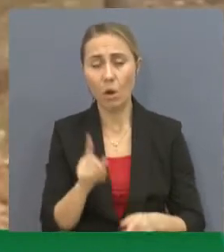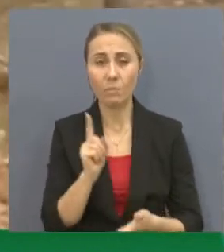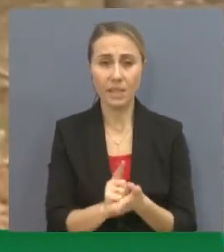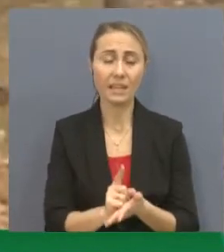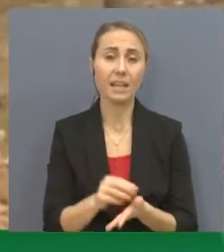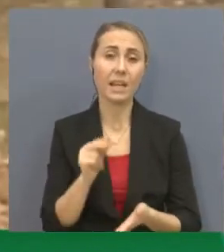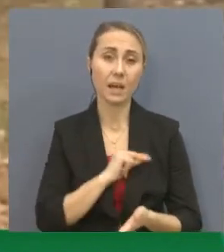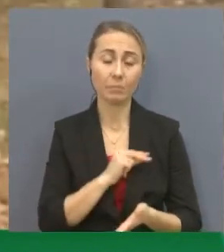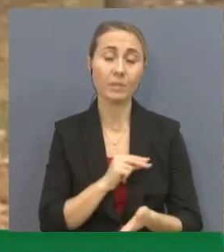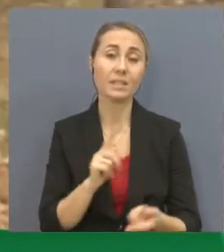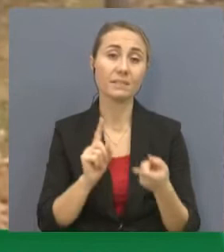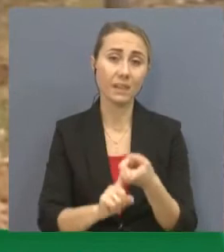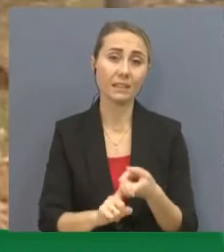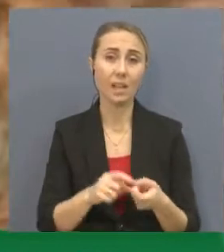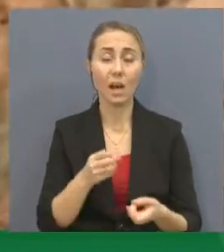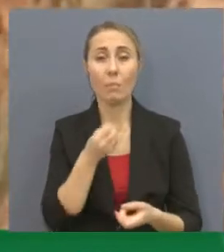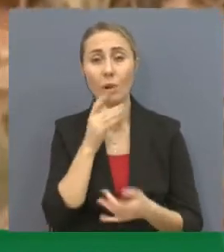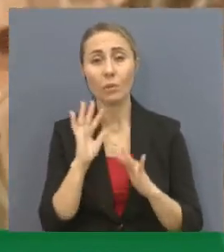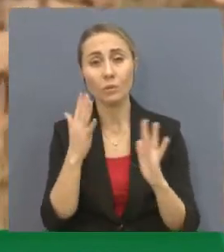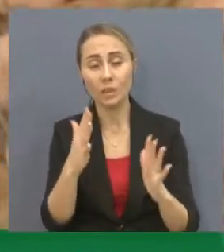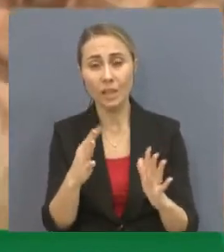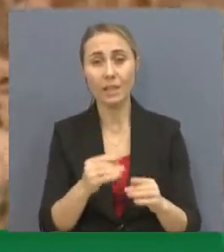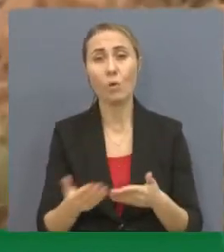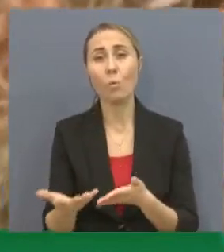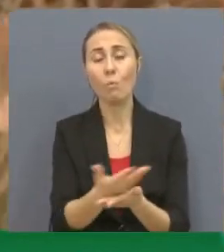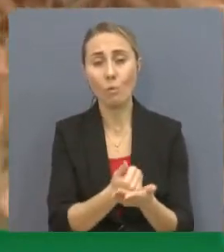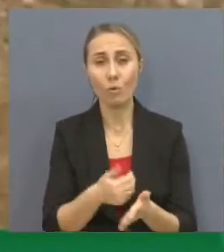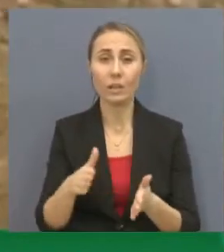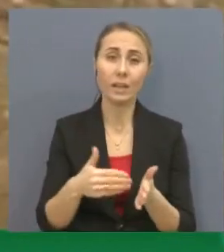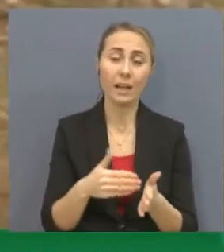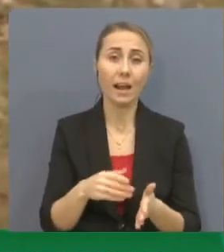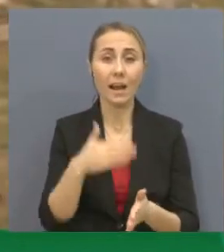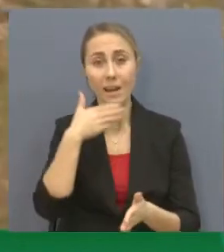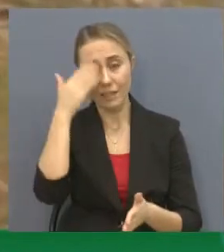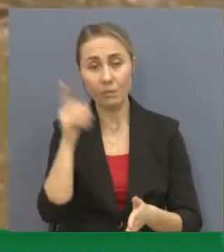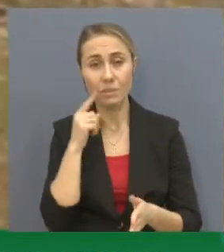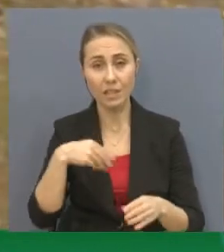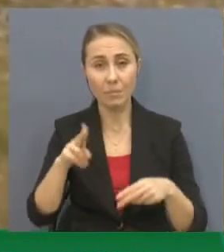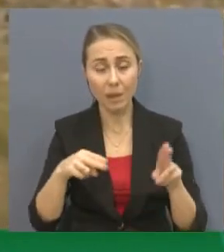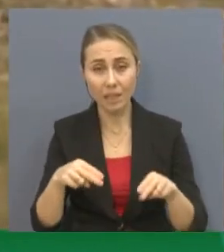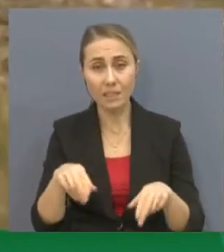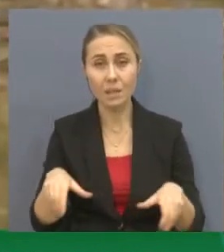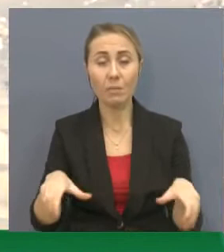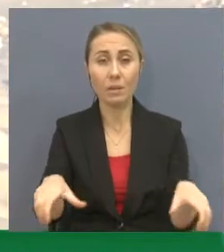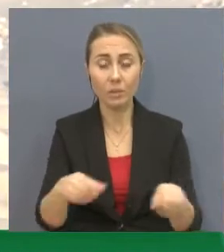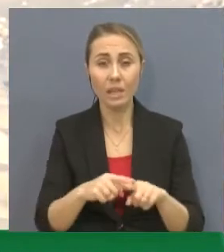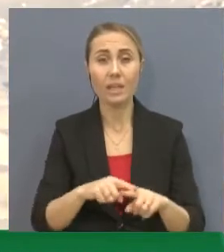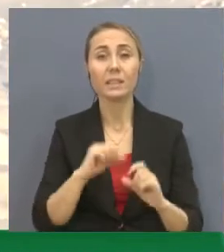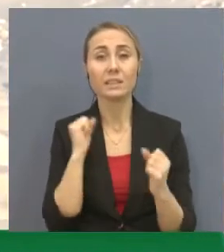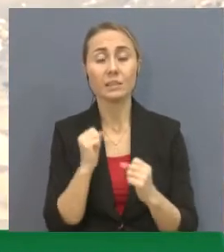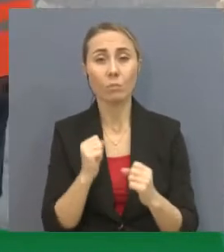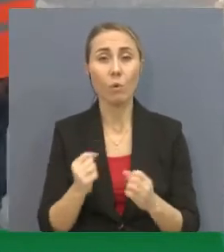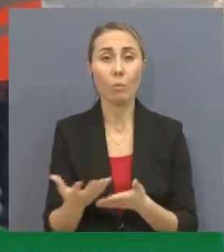работы связанные с благоустройством территории уборкой скверов и парков летом озеленение покраска бордюров зимой уборка снега